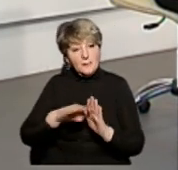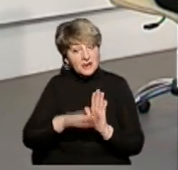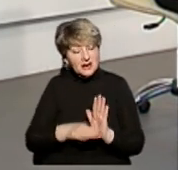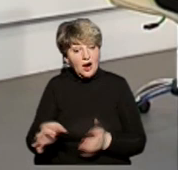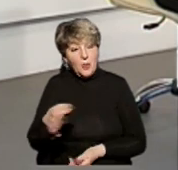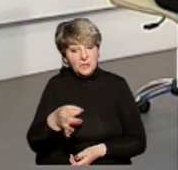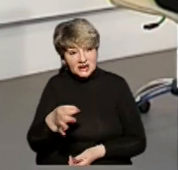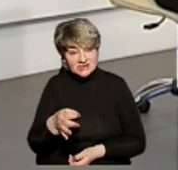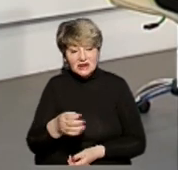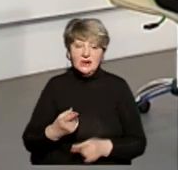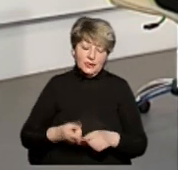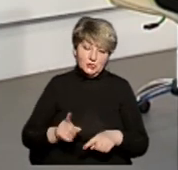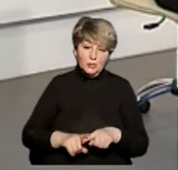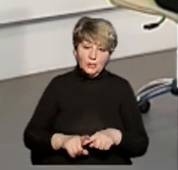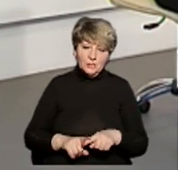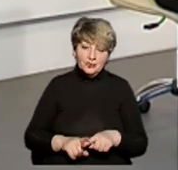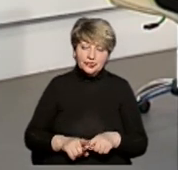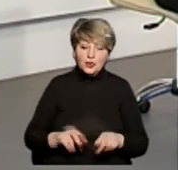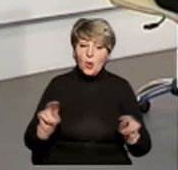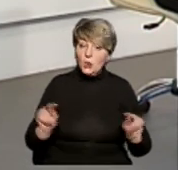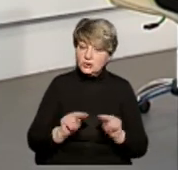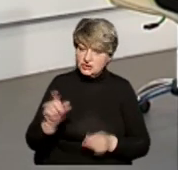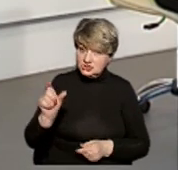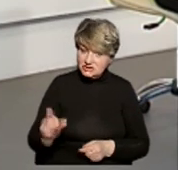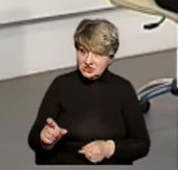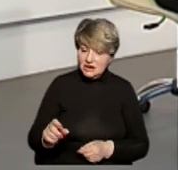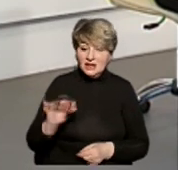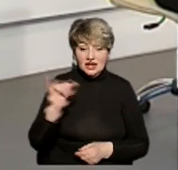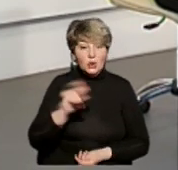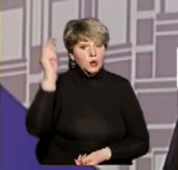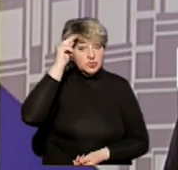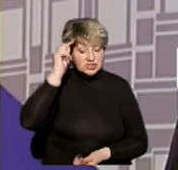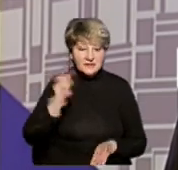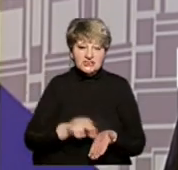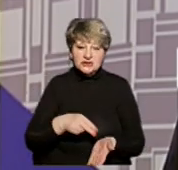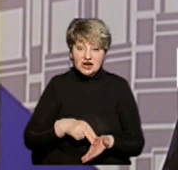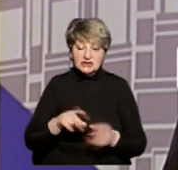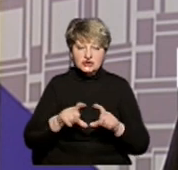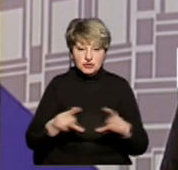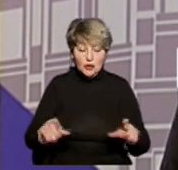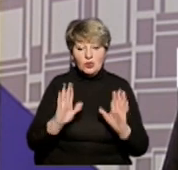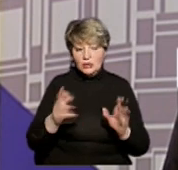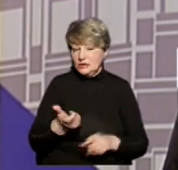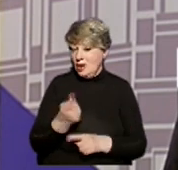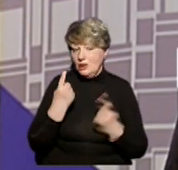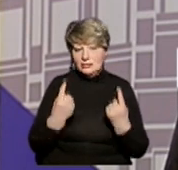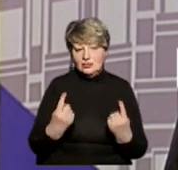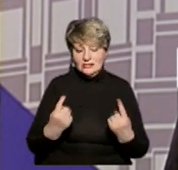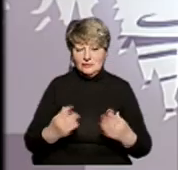обласні програми. І тому і учитися в черкаських або в школах Черкащини буде одне